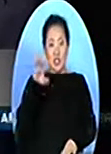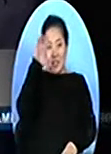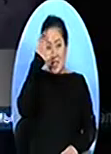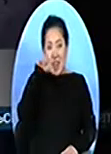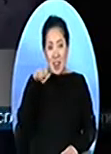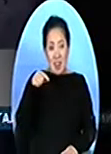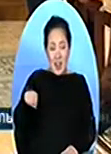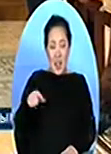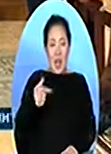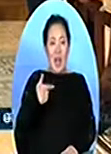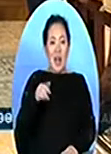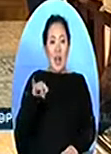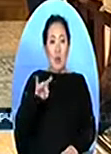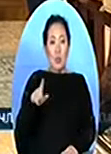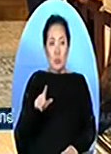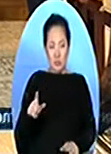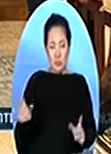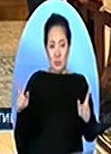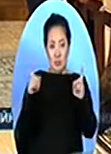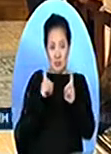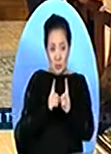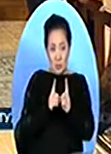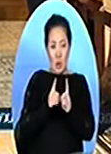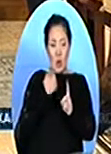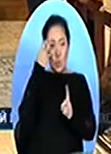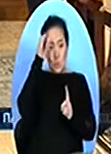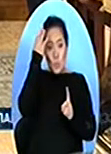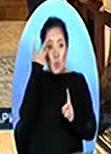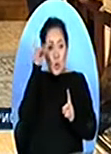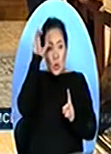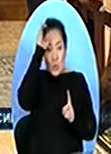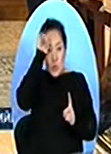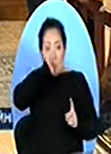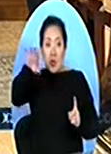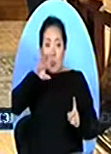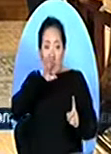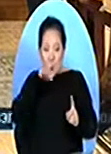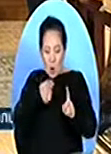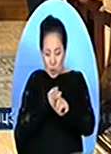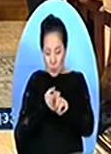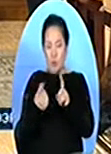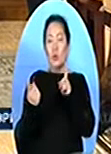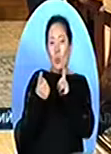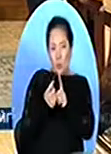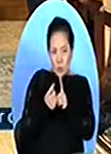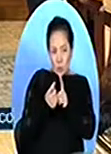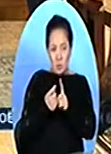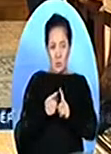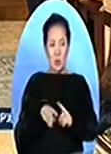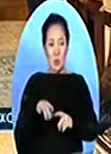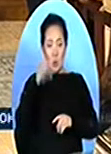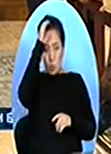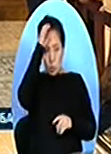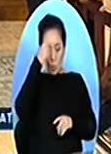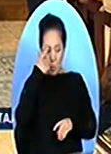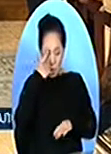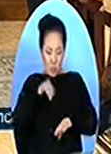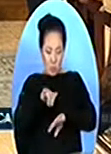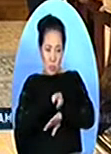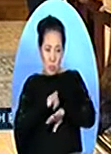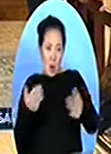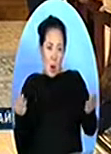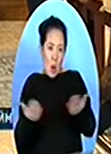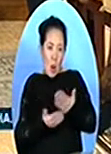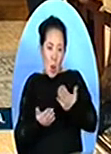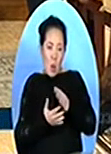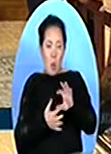сайд Карагозик нутгуцулсантай холбогдуулан хүлээн авч уулзлаа. Хоёр талын эдийн засаг хөрөнгө оруулалтын хамтын ажиллагаа хэрэгжүүлж нөөц уламжийг ашиглахын